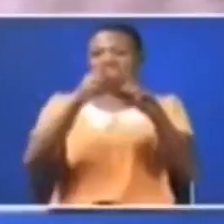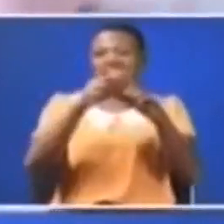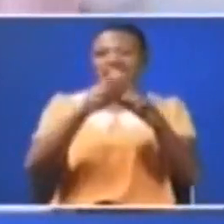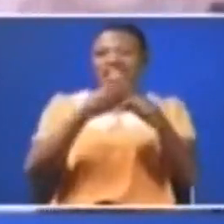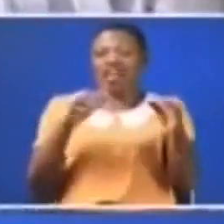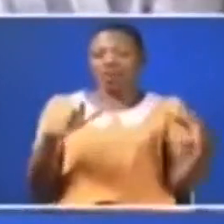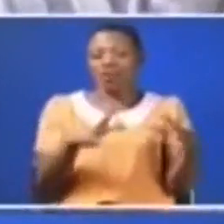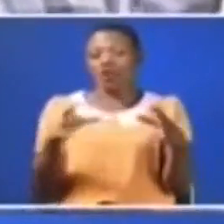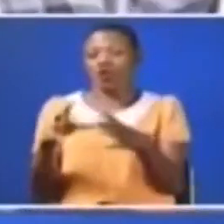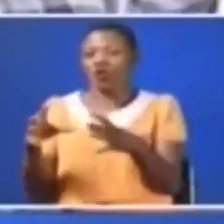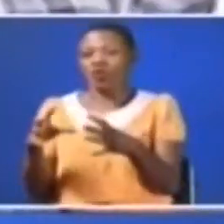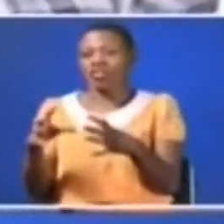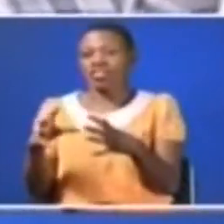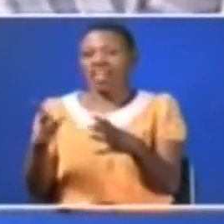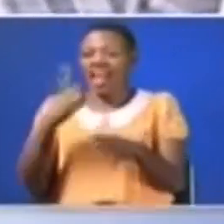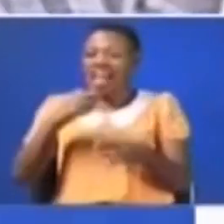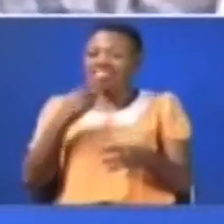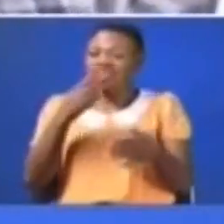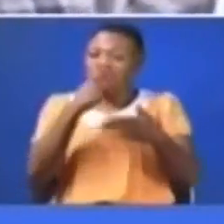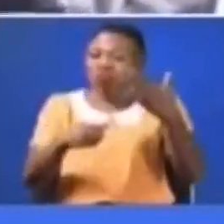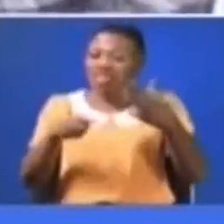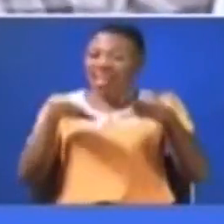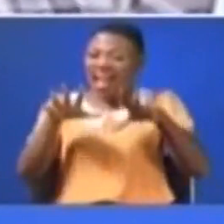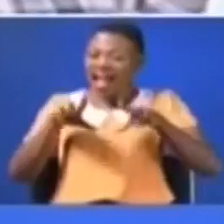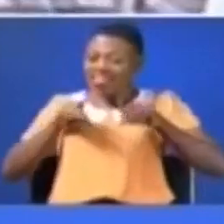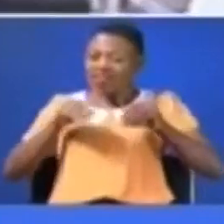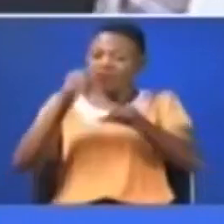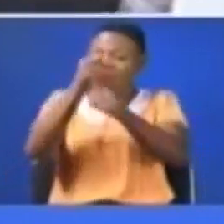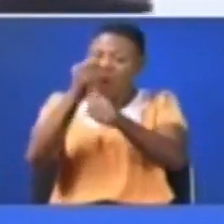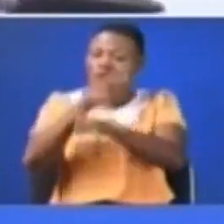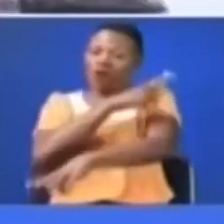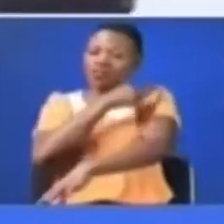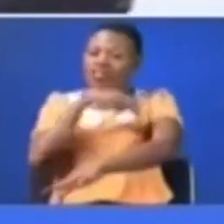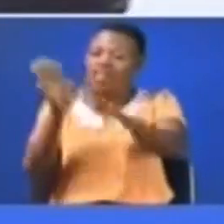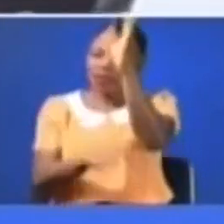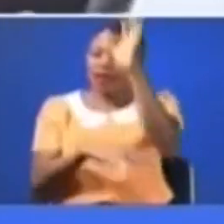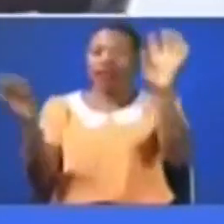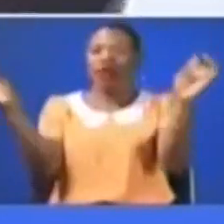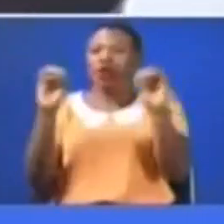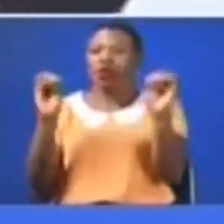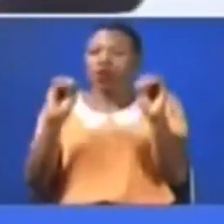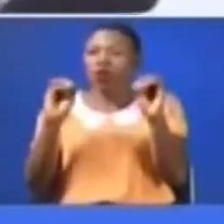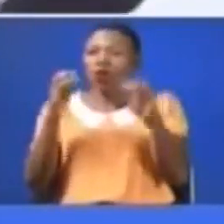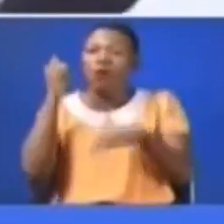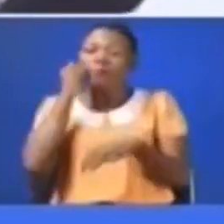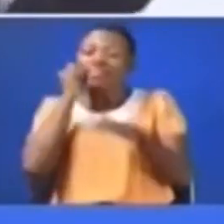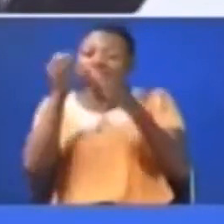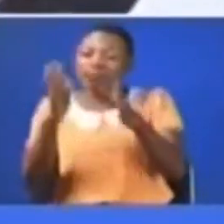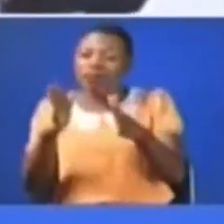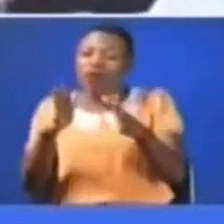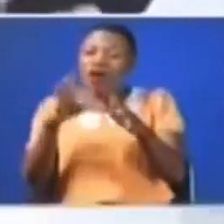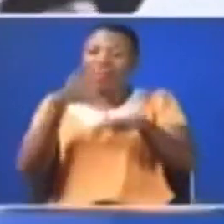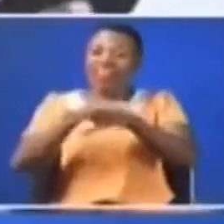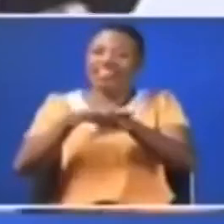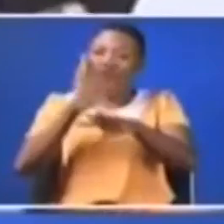wa Kerugoya. Tumesema hatutakubali kufanya kazi kwa hospitali mbaya kwenye patients hawapati ile tibabu wanafaa